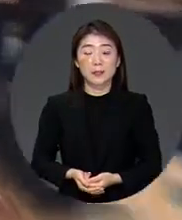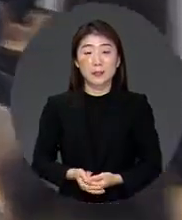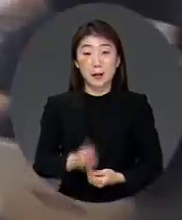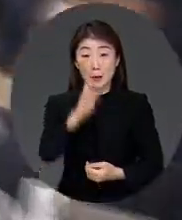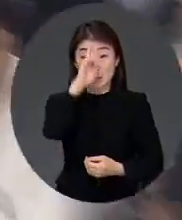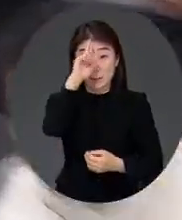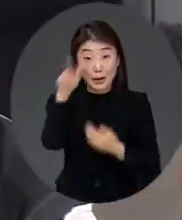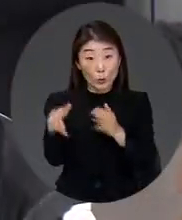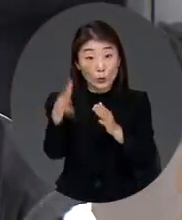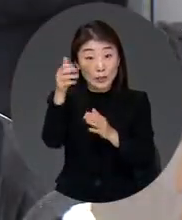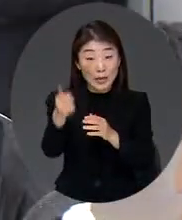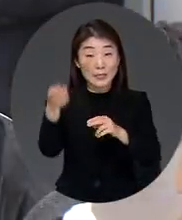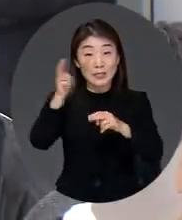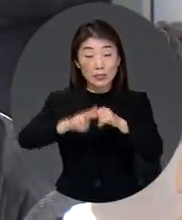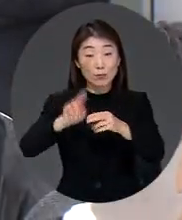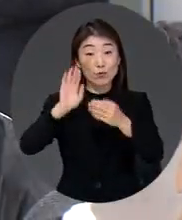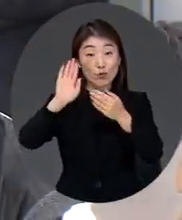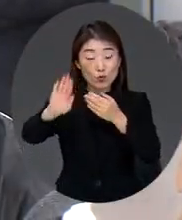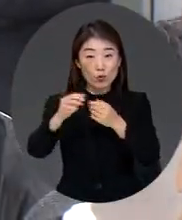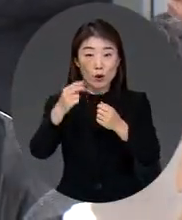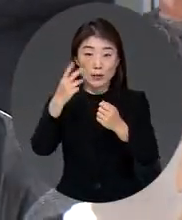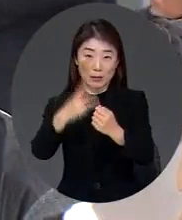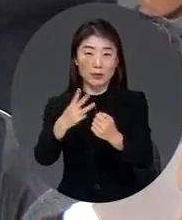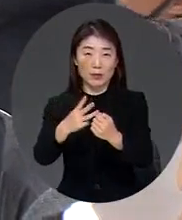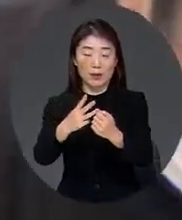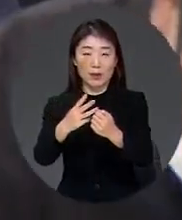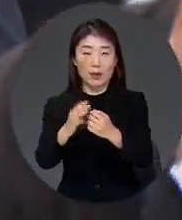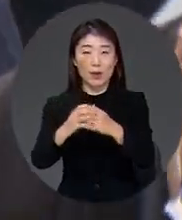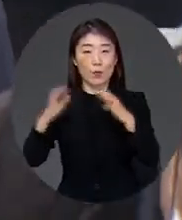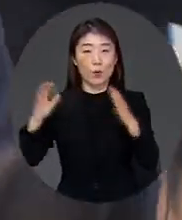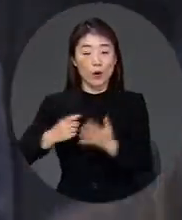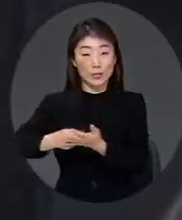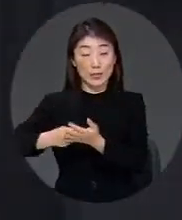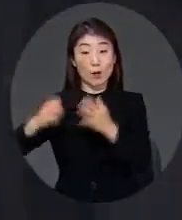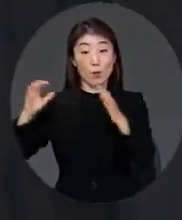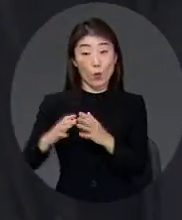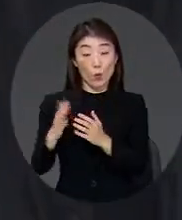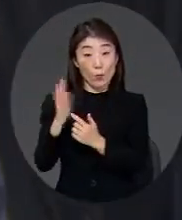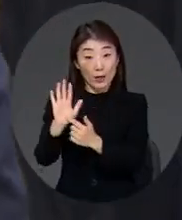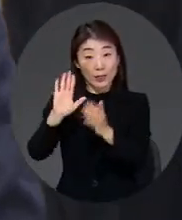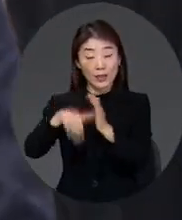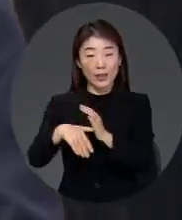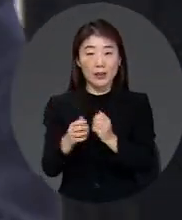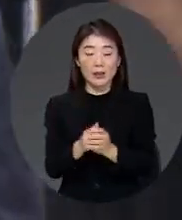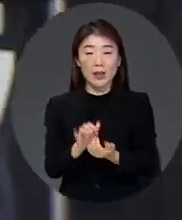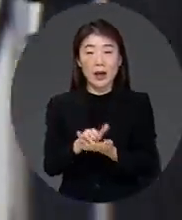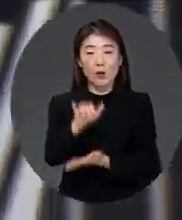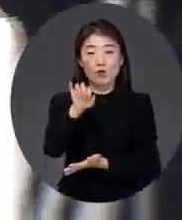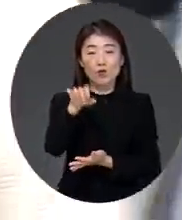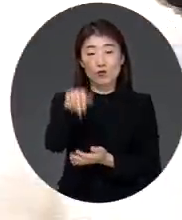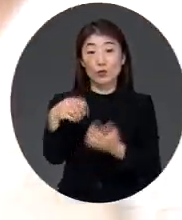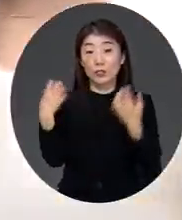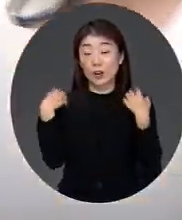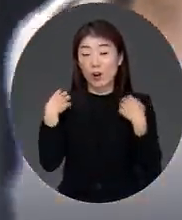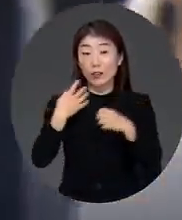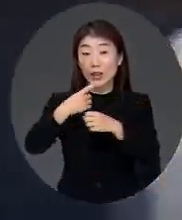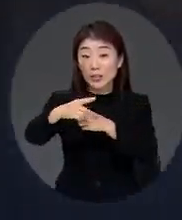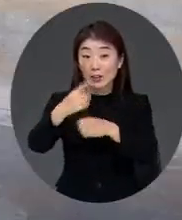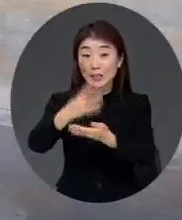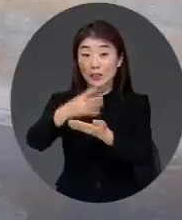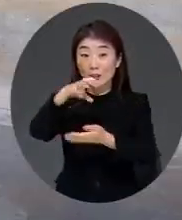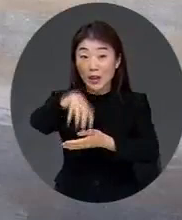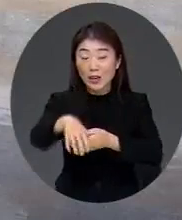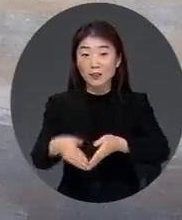박완수 지사는 취임 후 세 번째로 열린 기자간담회에서 항공우주청을 내년 사천에 설립하면 관련